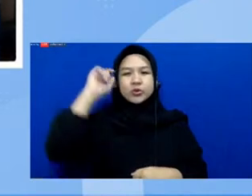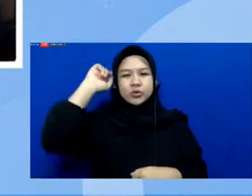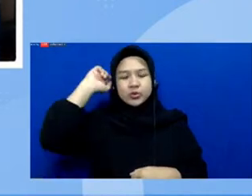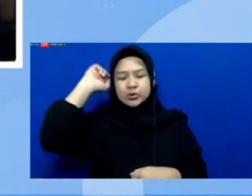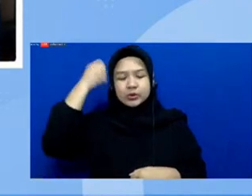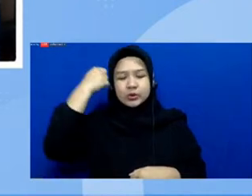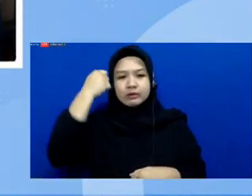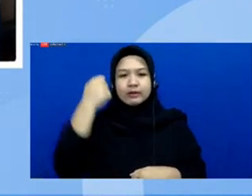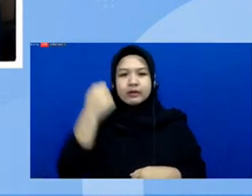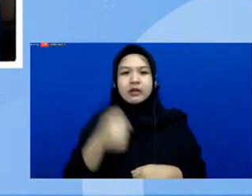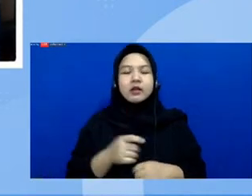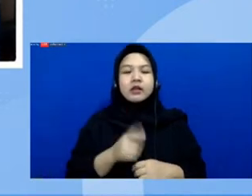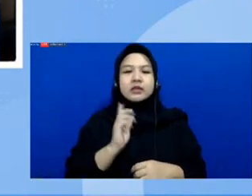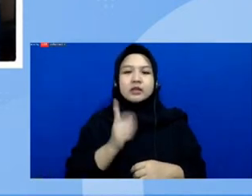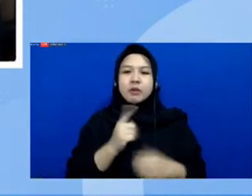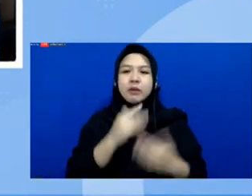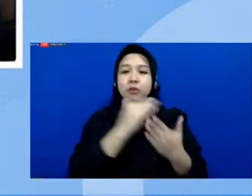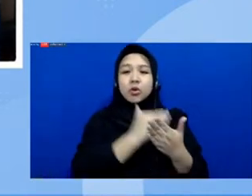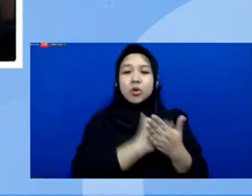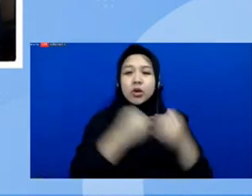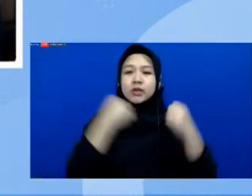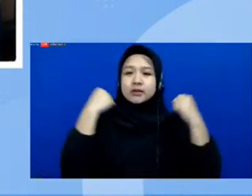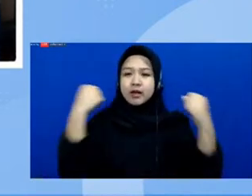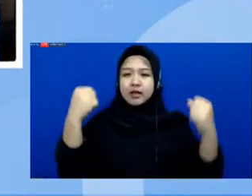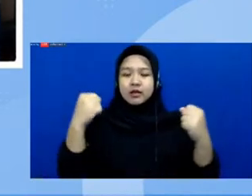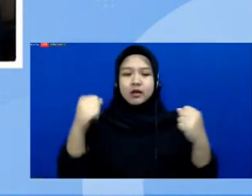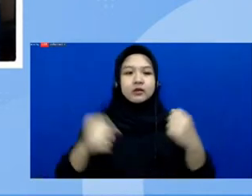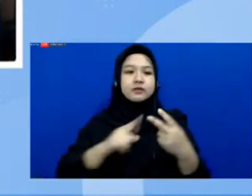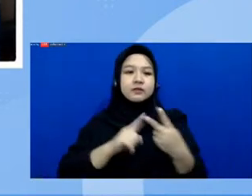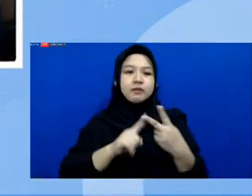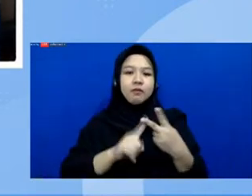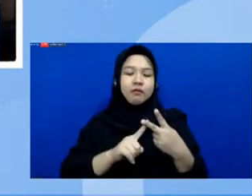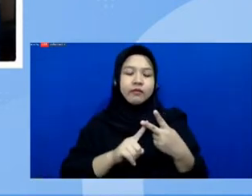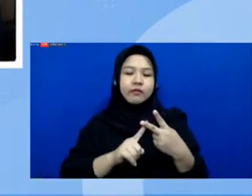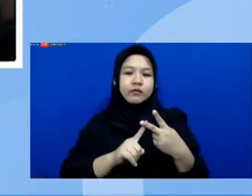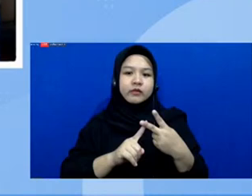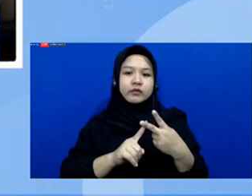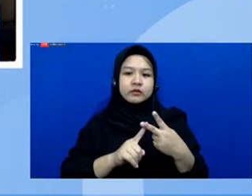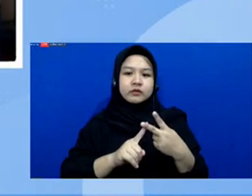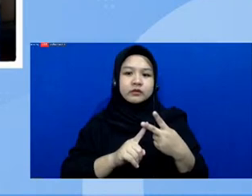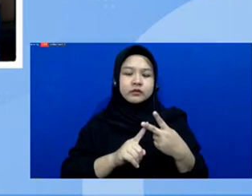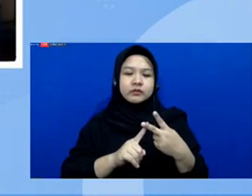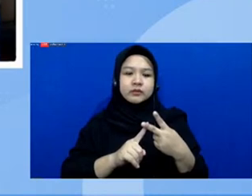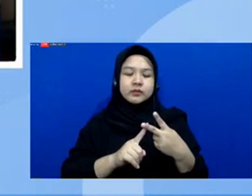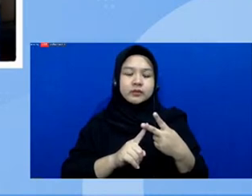kesulitannya kaitannya satu protokol kesehatan. Yang kedua, kaitannya adalah dengan